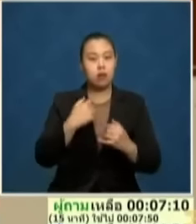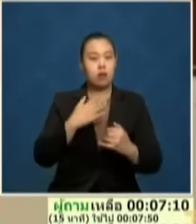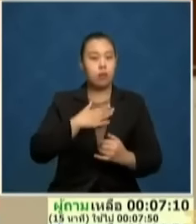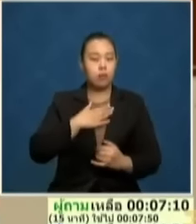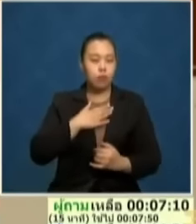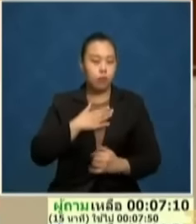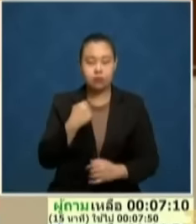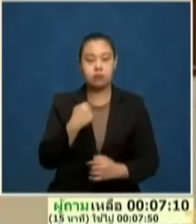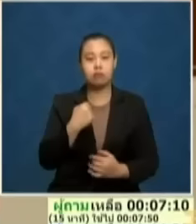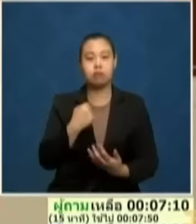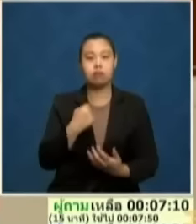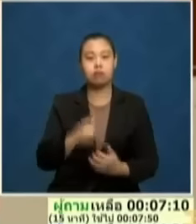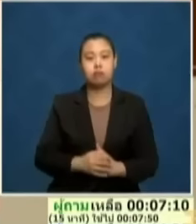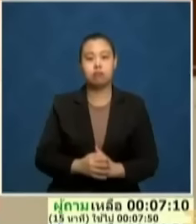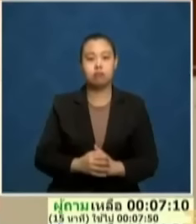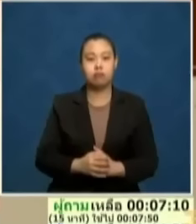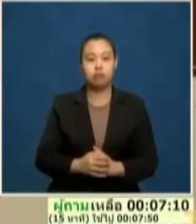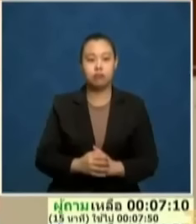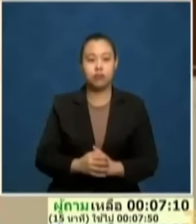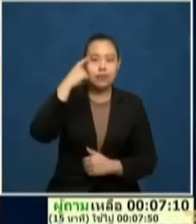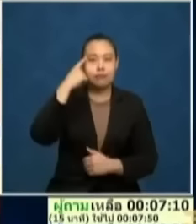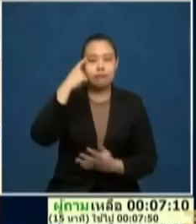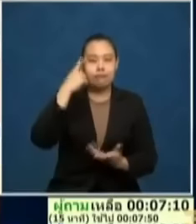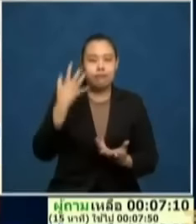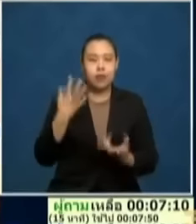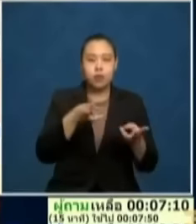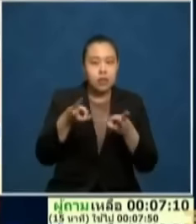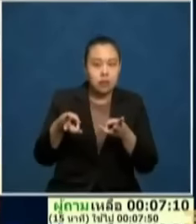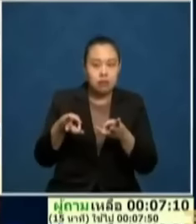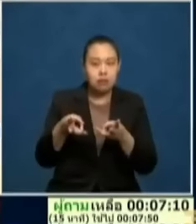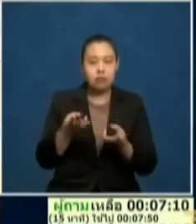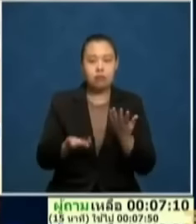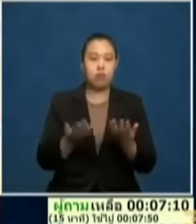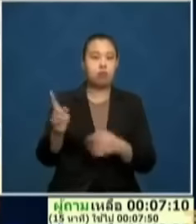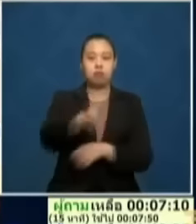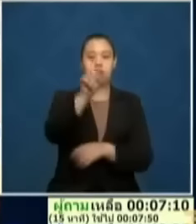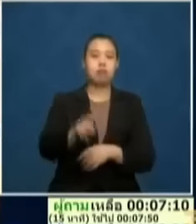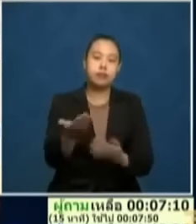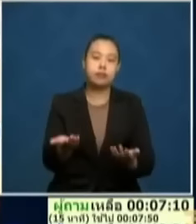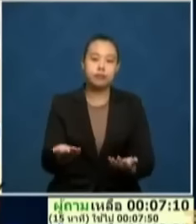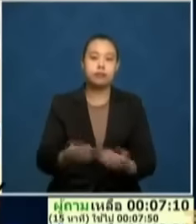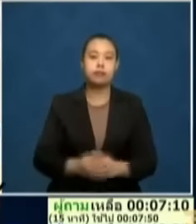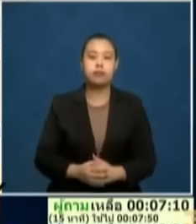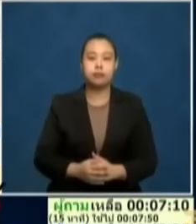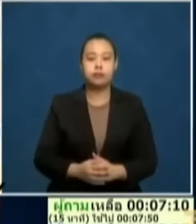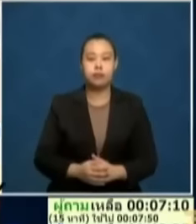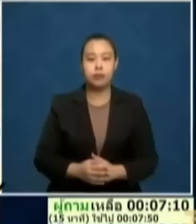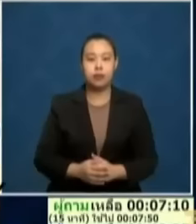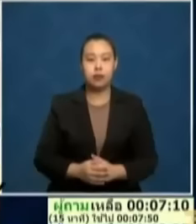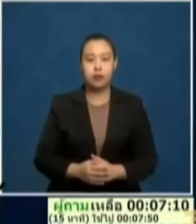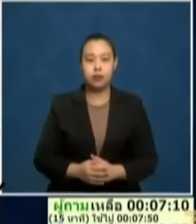อื่นๆกระทรวงการคลังก็จะมีมาตรการไปช่วยนะแต่ตอนนั้นเนี่ยการประชุมมันไม่เกิดขึ้น